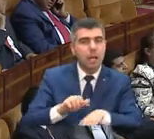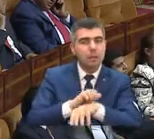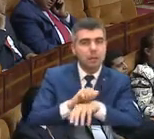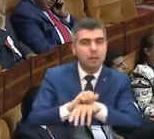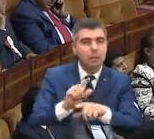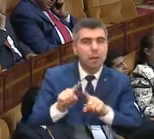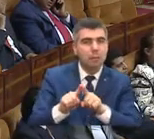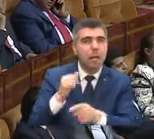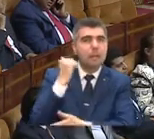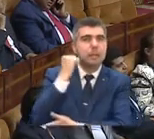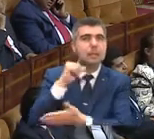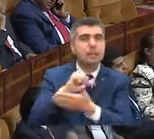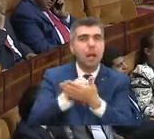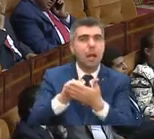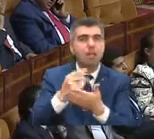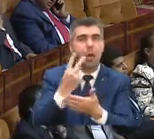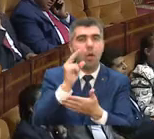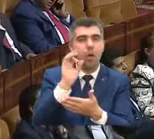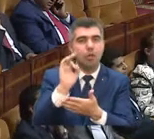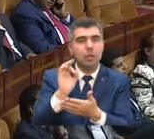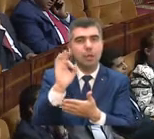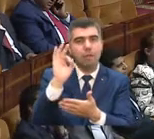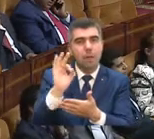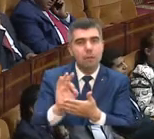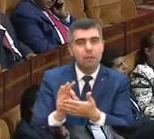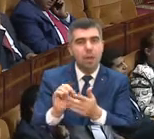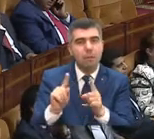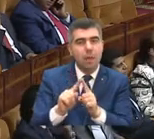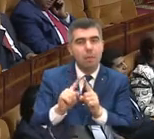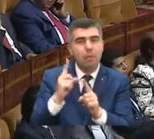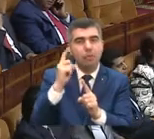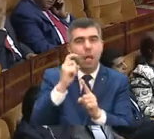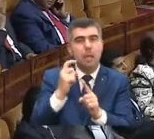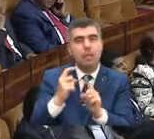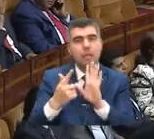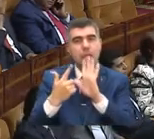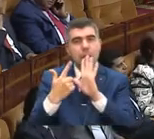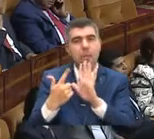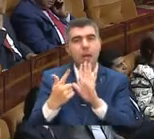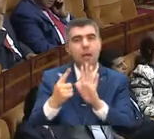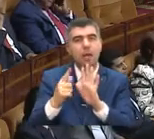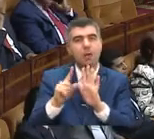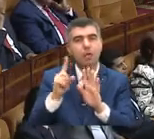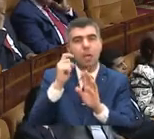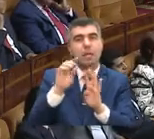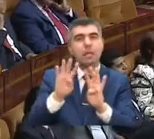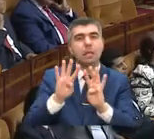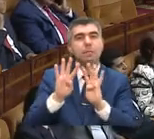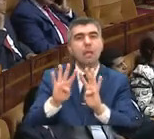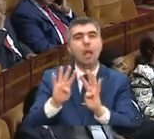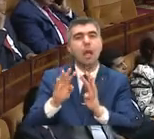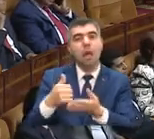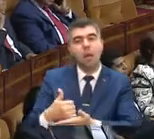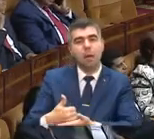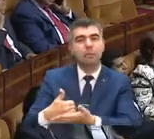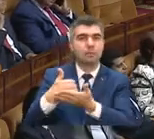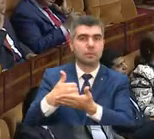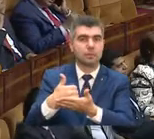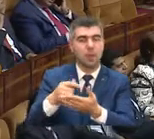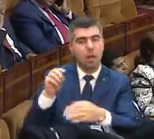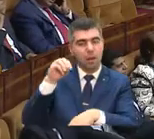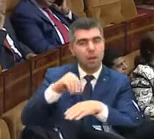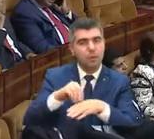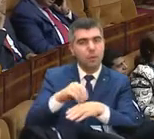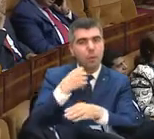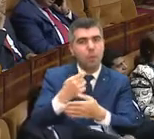القيمة المضافة إلا في حدود الشهر السابع أو الثامن. وقد طلبنا ونجدد اليوم السيد الوزير